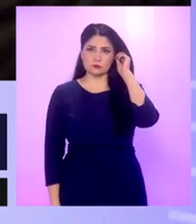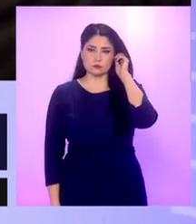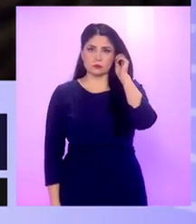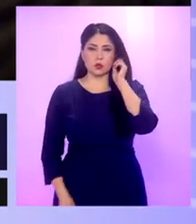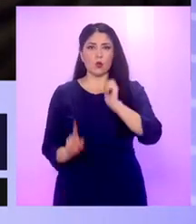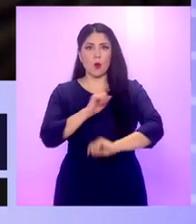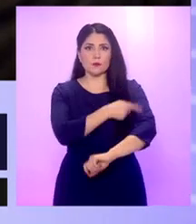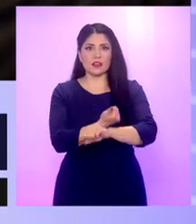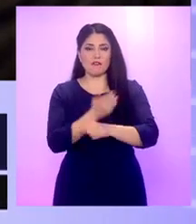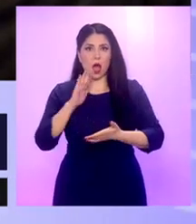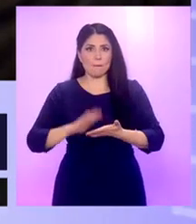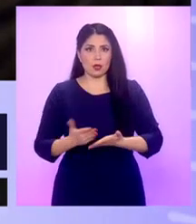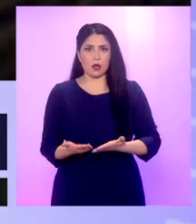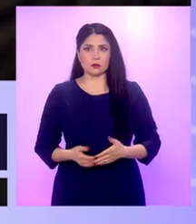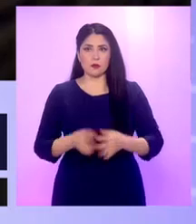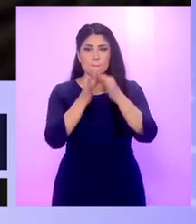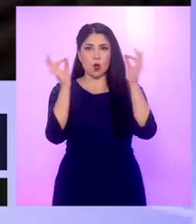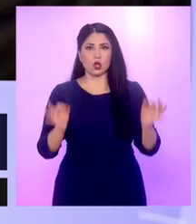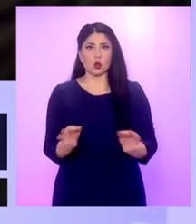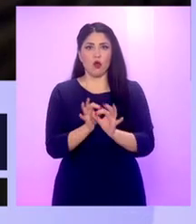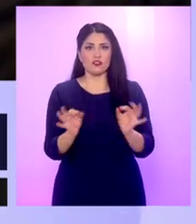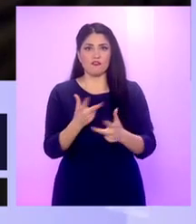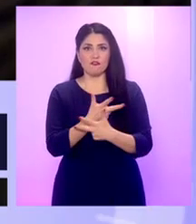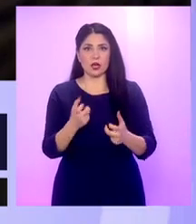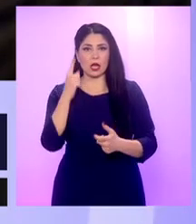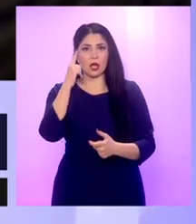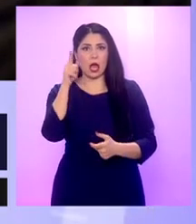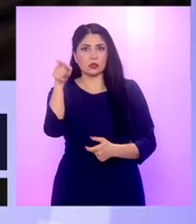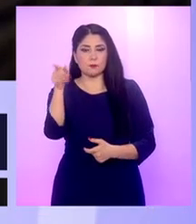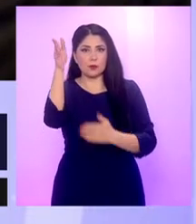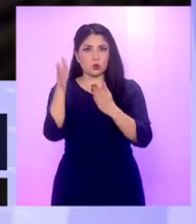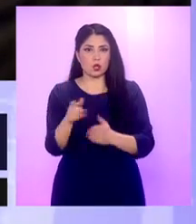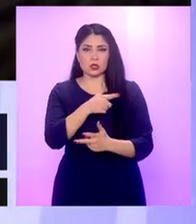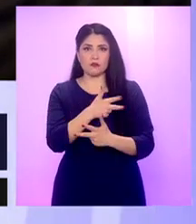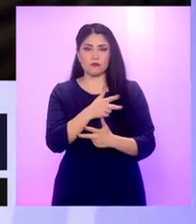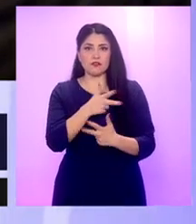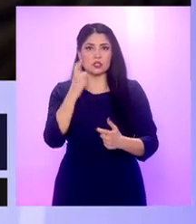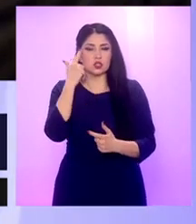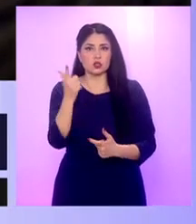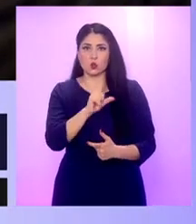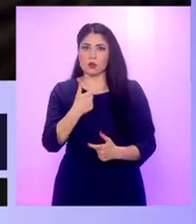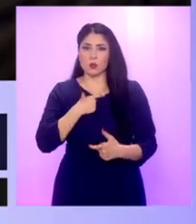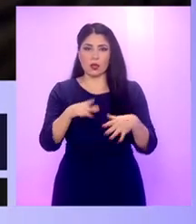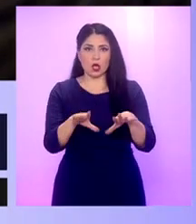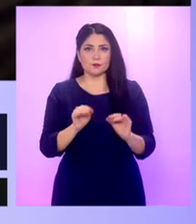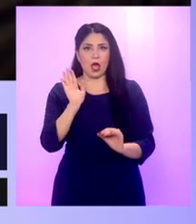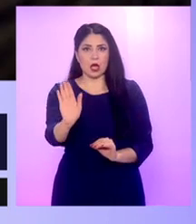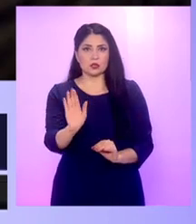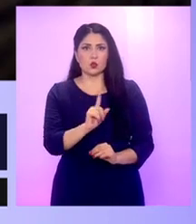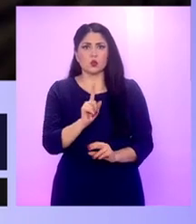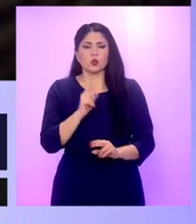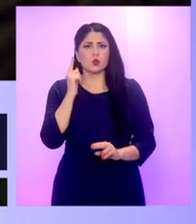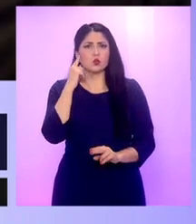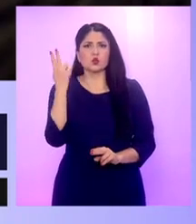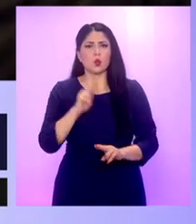act în Monitorul Oficial, fără ca dânsul să știe. Nu se poate accepta așa ceva. Și nu știu